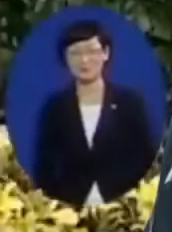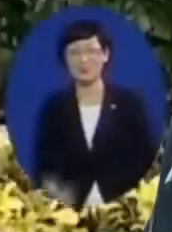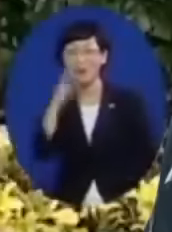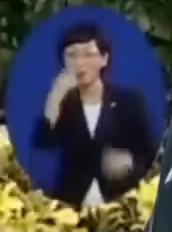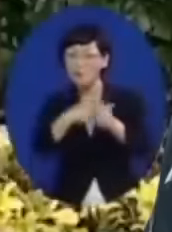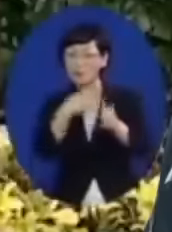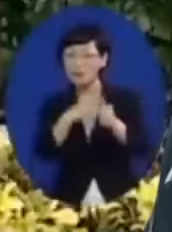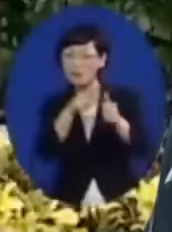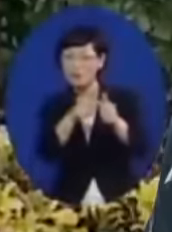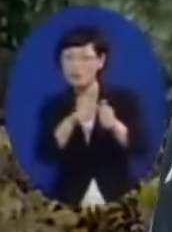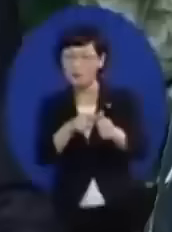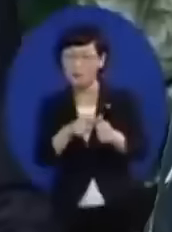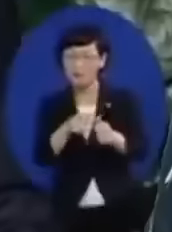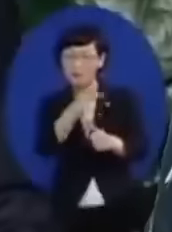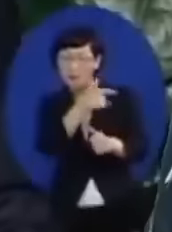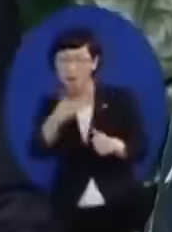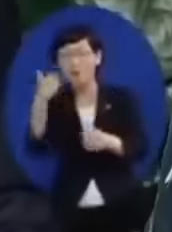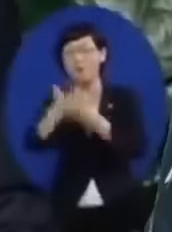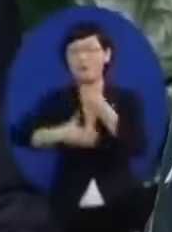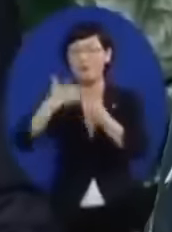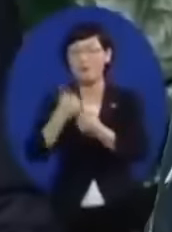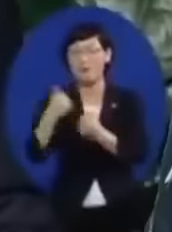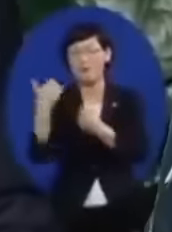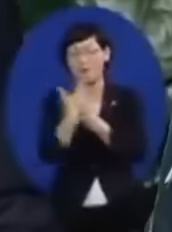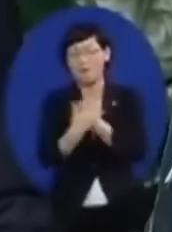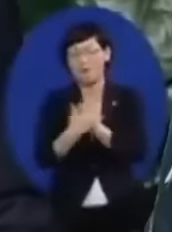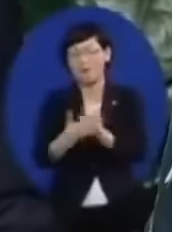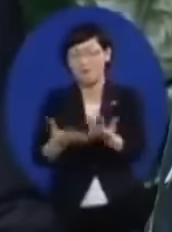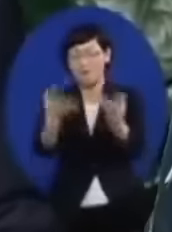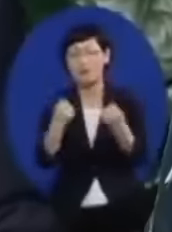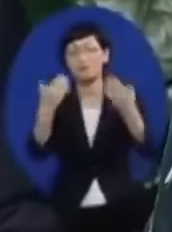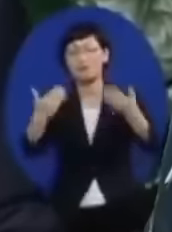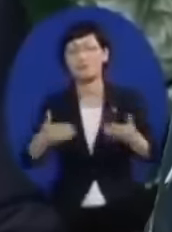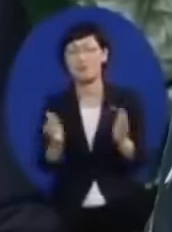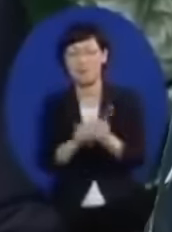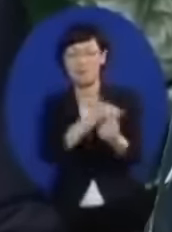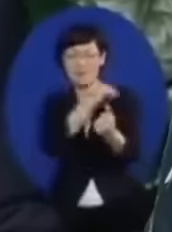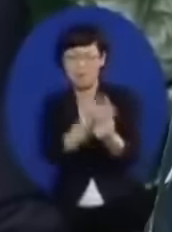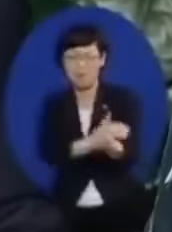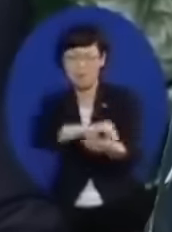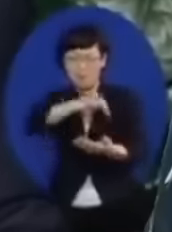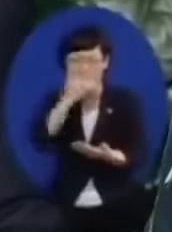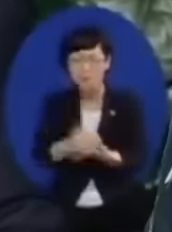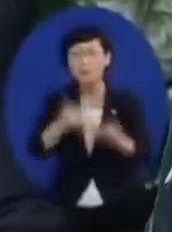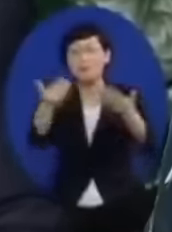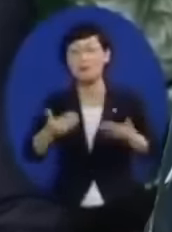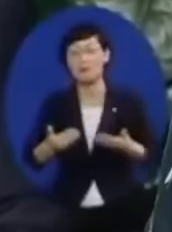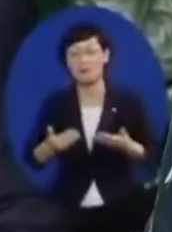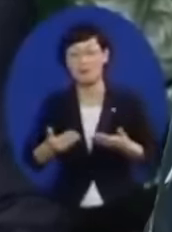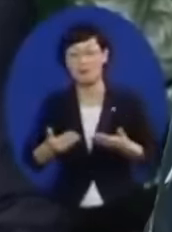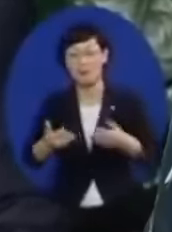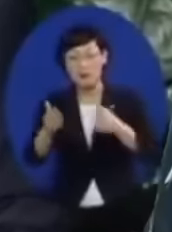바울 선생은 너무 하나님의 은혜를 많이 받았어요. 능력을 너무 많이 받았어요. 그러니